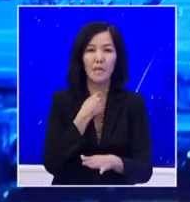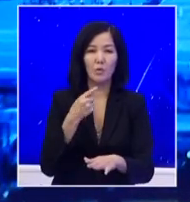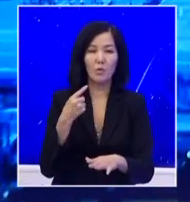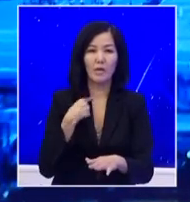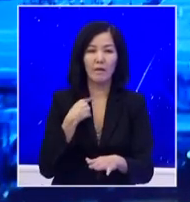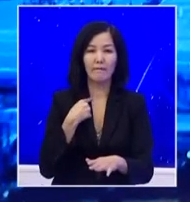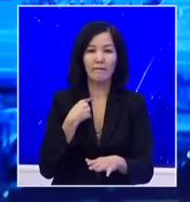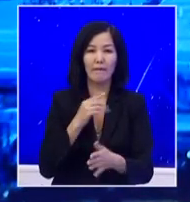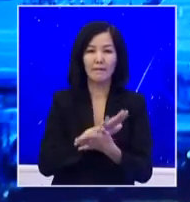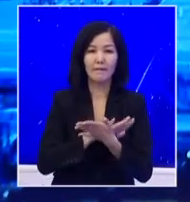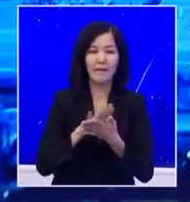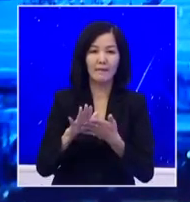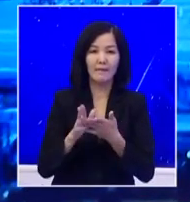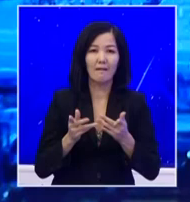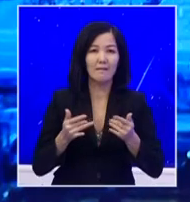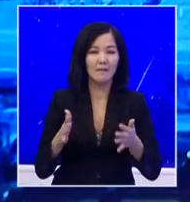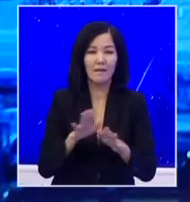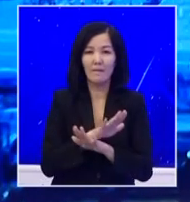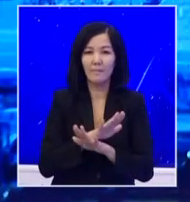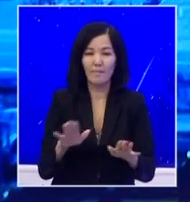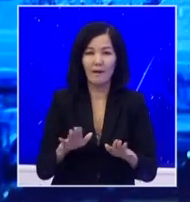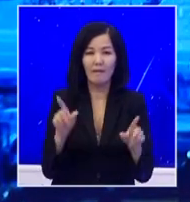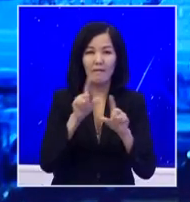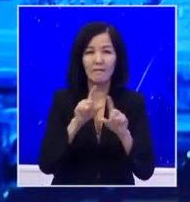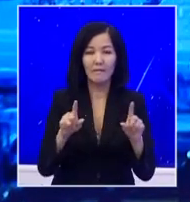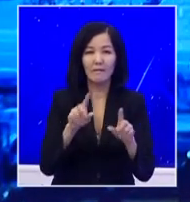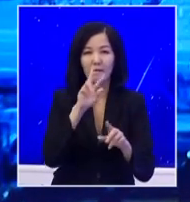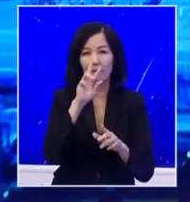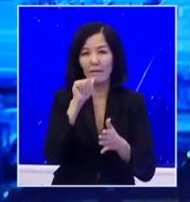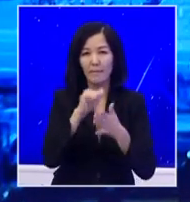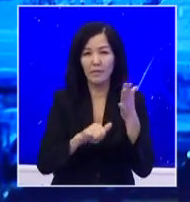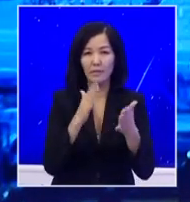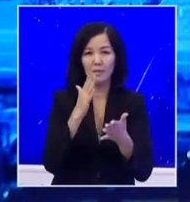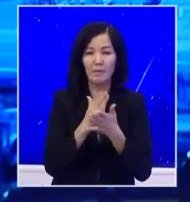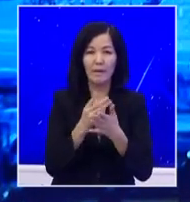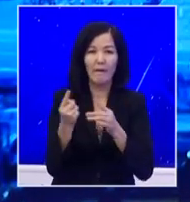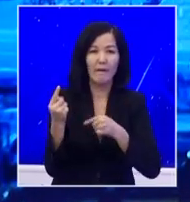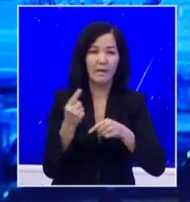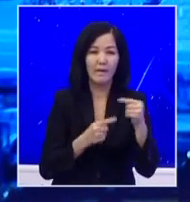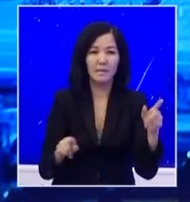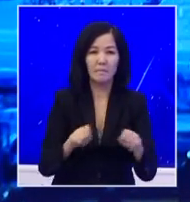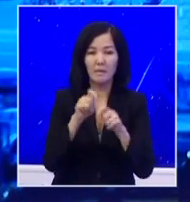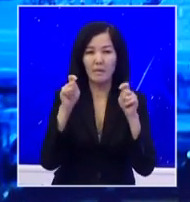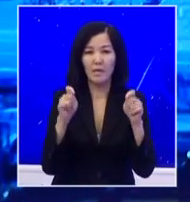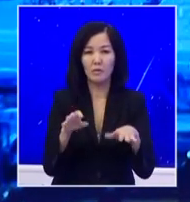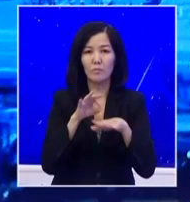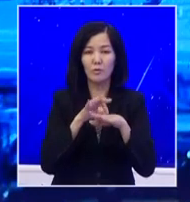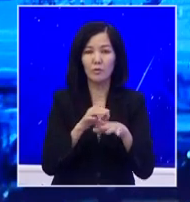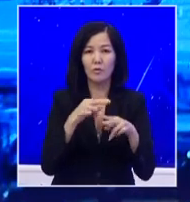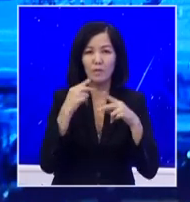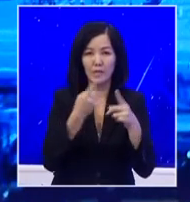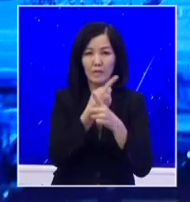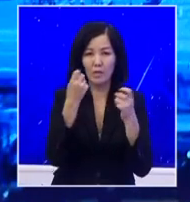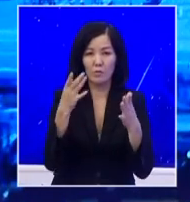Талдықорғанда санитарлық талаптарды сақтамаған нысандар әлі де бар. Карантин жағдайына қарамастан кәсібін жүргізіп жатқан мекеме өкілдеріне ескерту